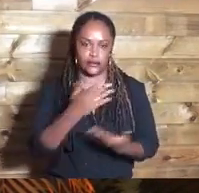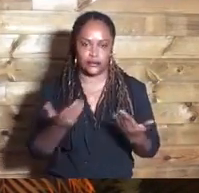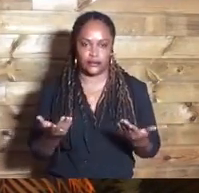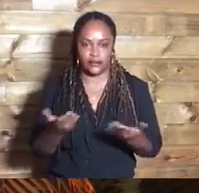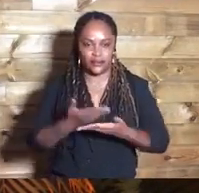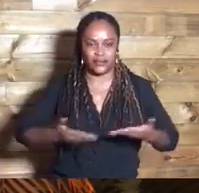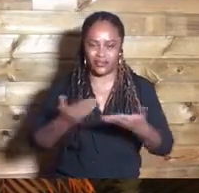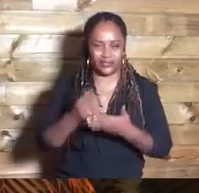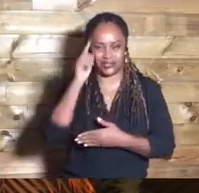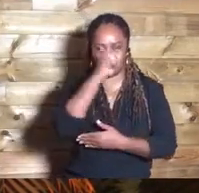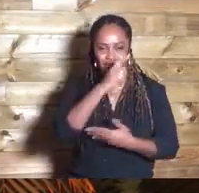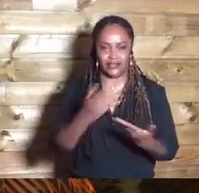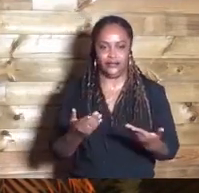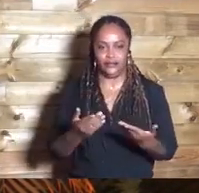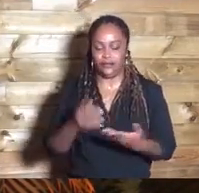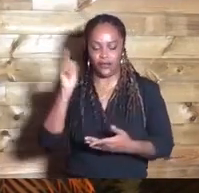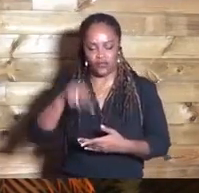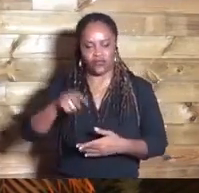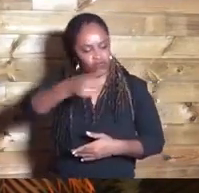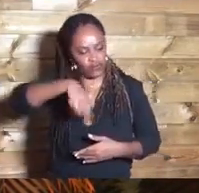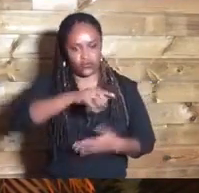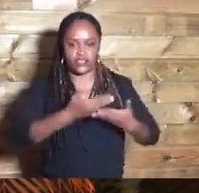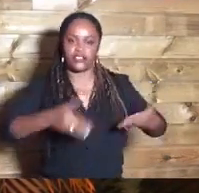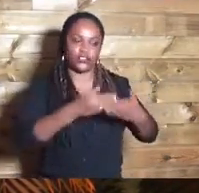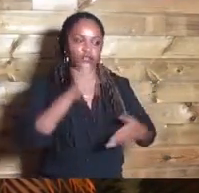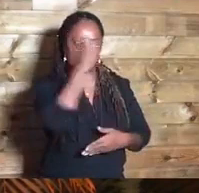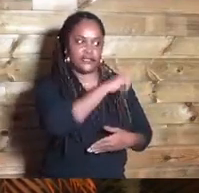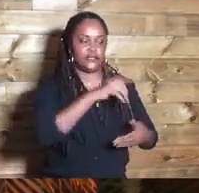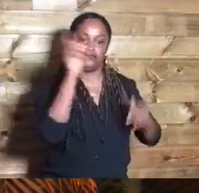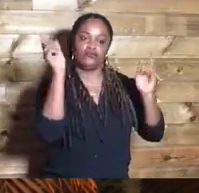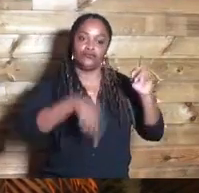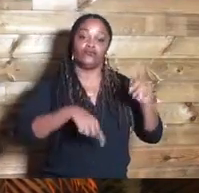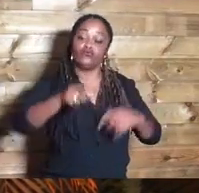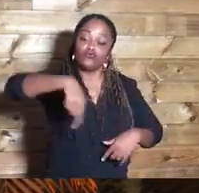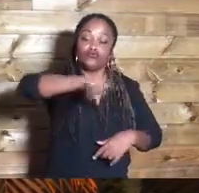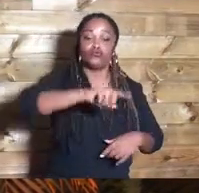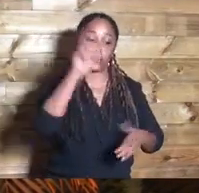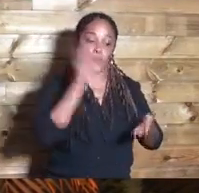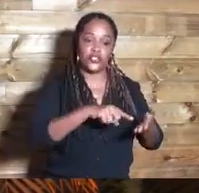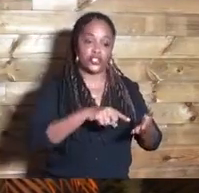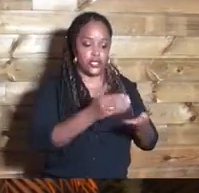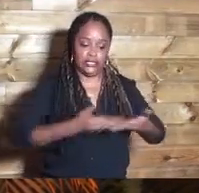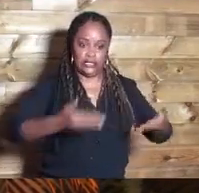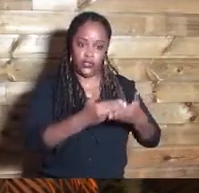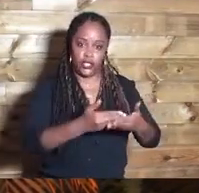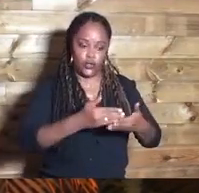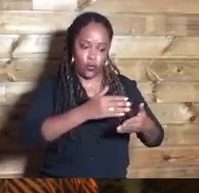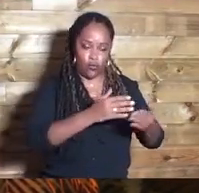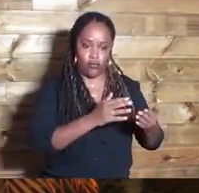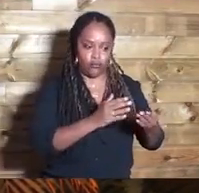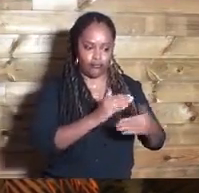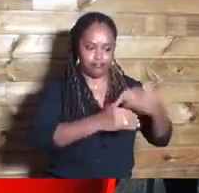Que nous arrivons au bout à l'histoire et que nous obligeons quelque part, hein, d'aller plus loin dans dimension là, ça. Nous, on dit ce qu'il a, qui a dans chanson qu'a